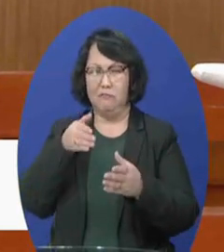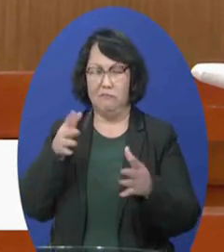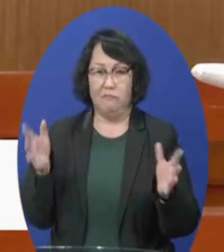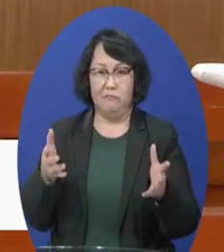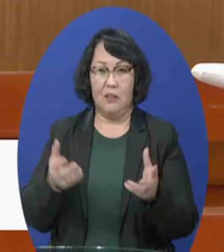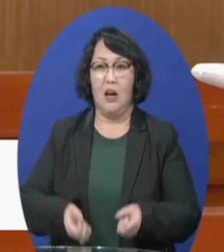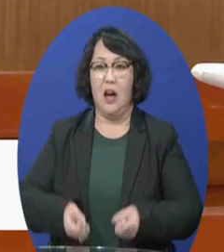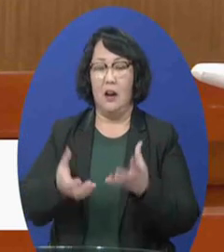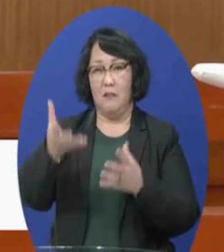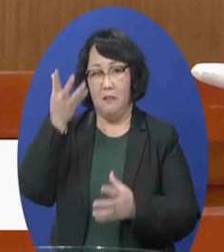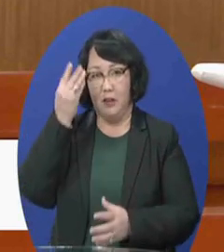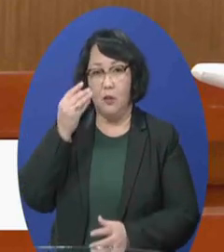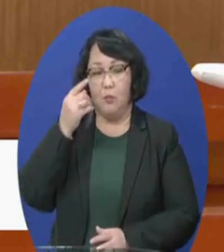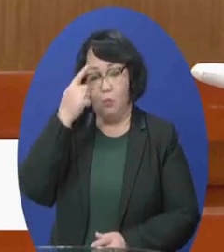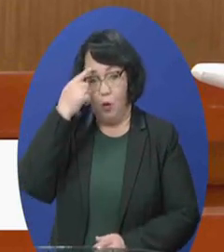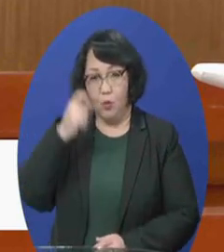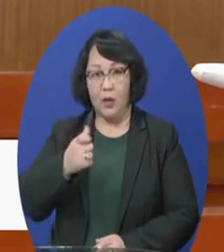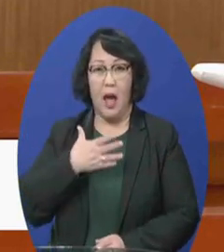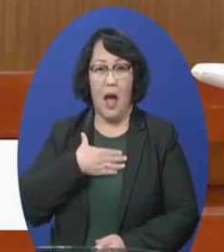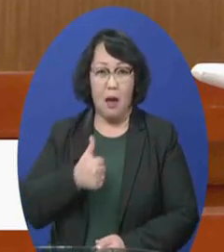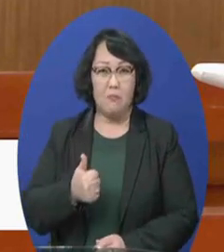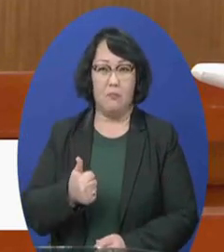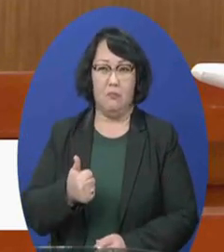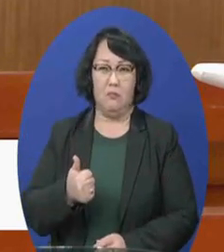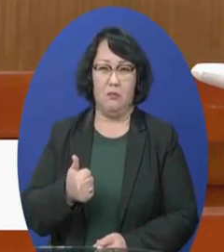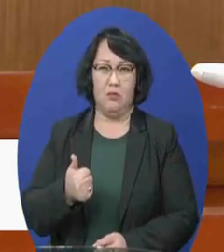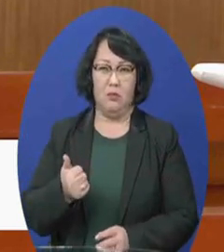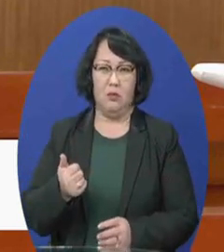Монгол хүний амь нас алдахгүй